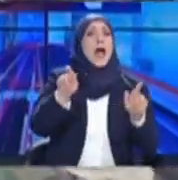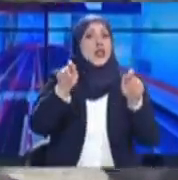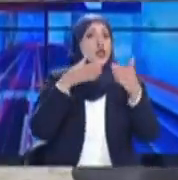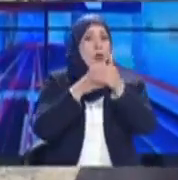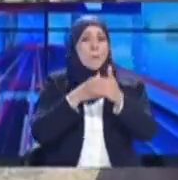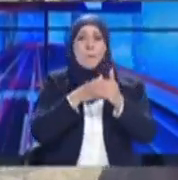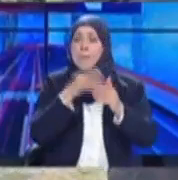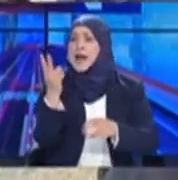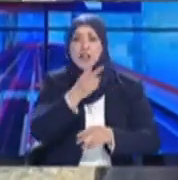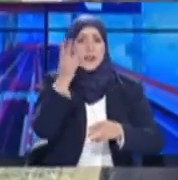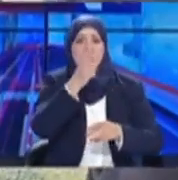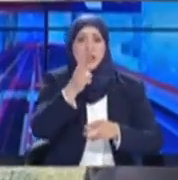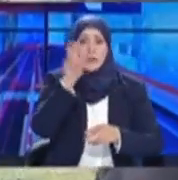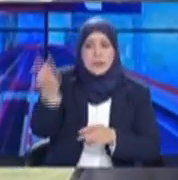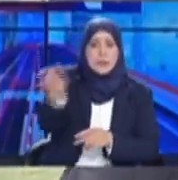انه